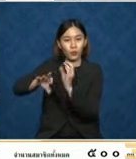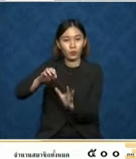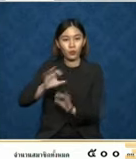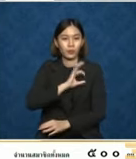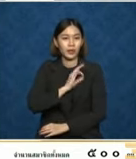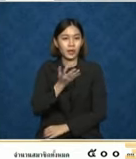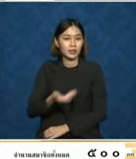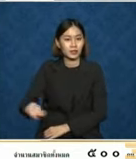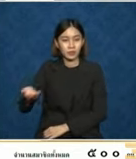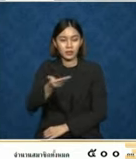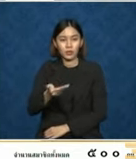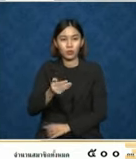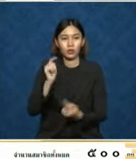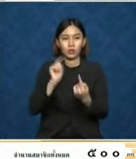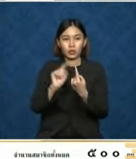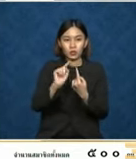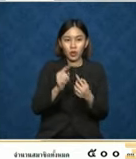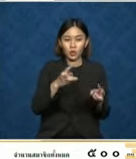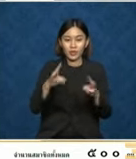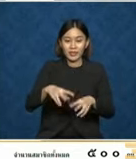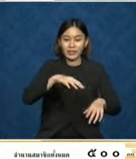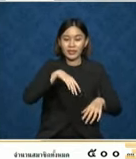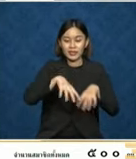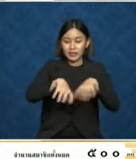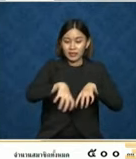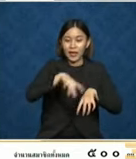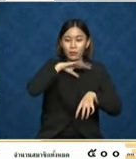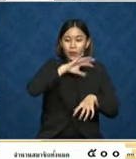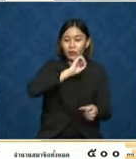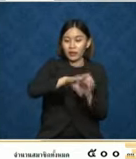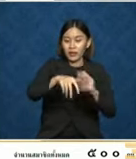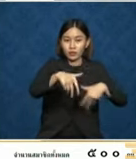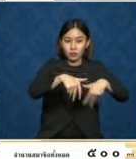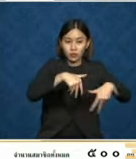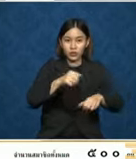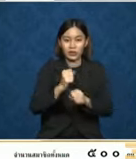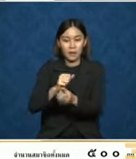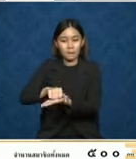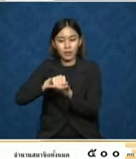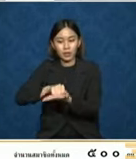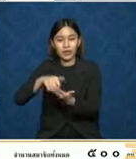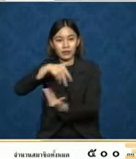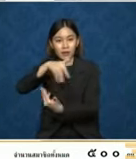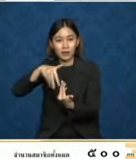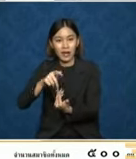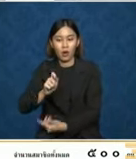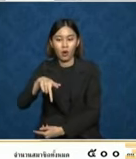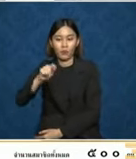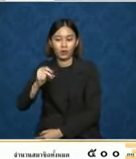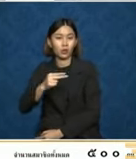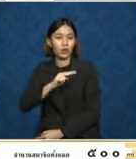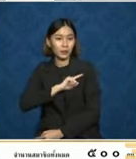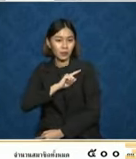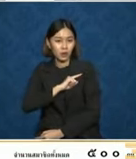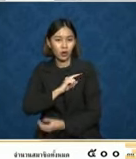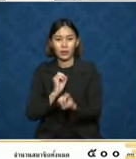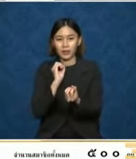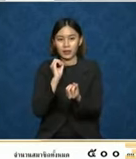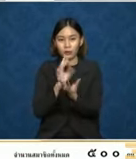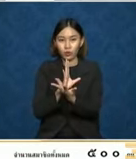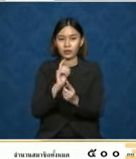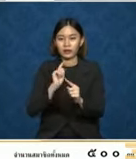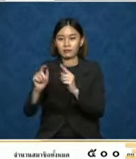านทั้งในเรื่องของการจัดการขยะในชุมชนการจัดทำบริการสาธารณะโดยอปท.ผลกระทบที่